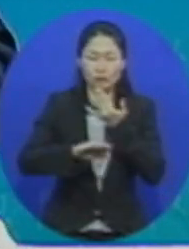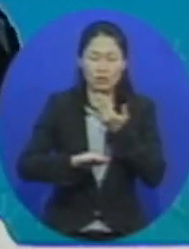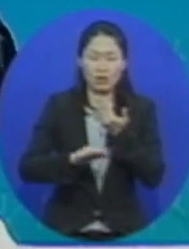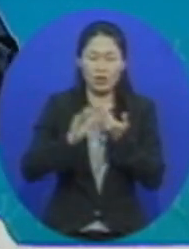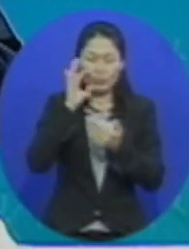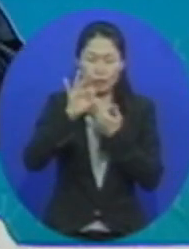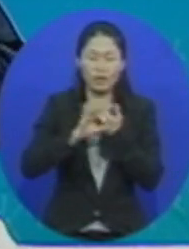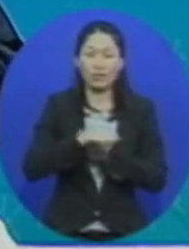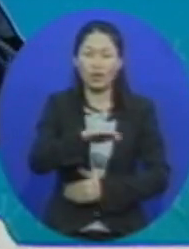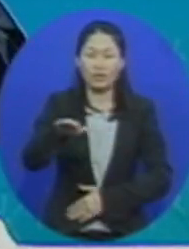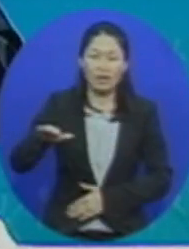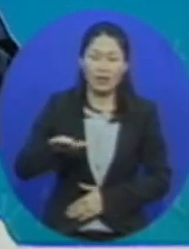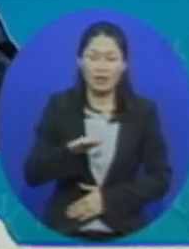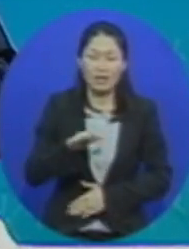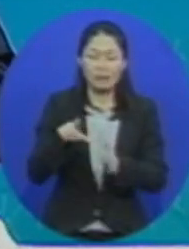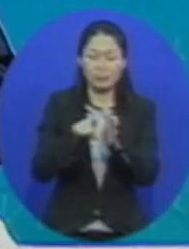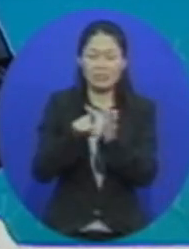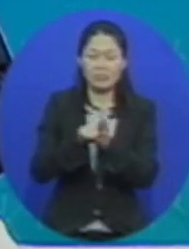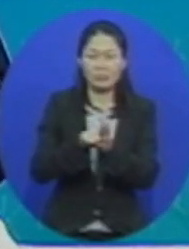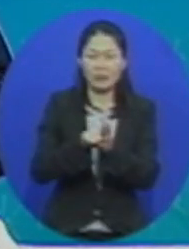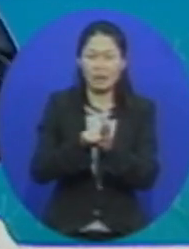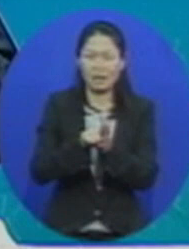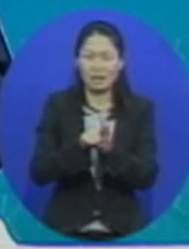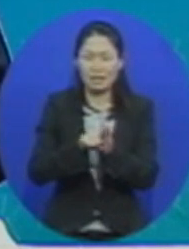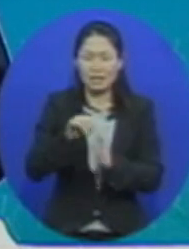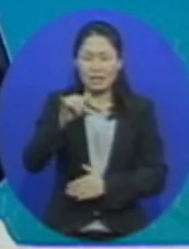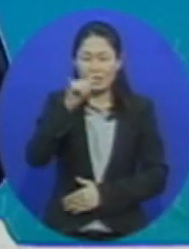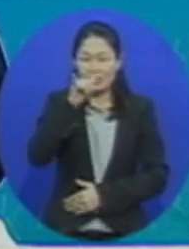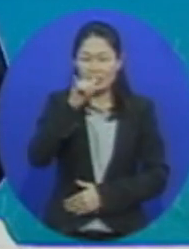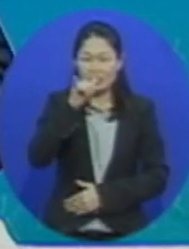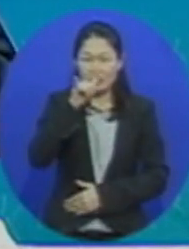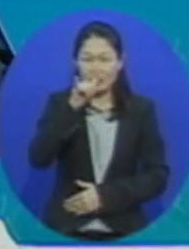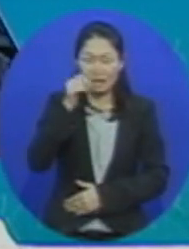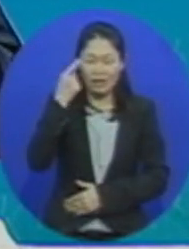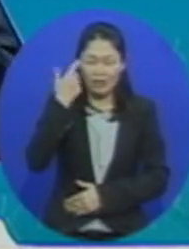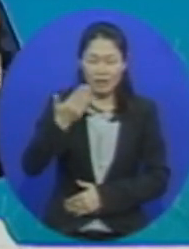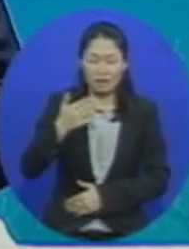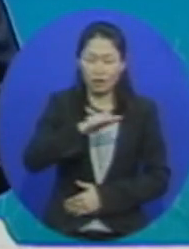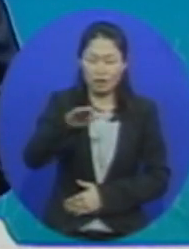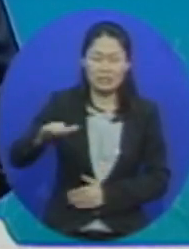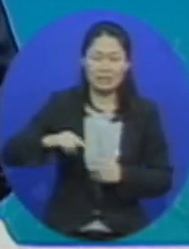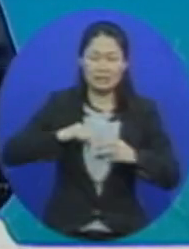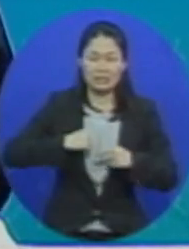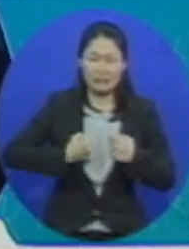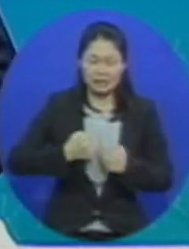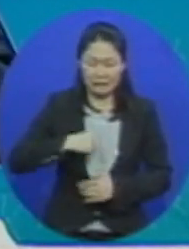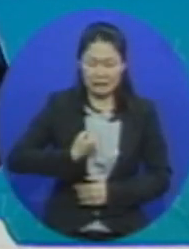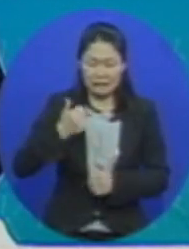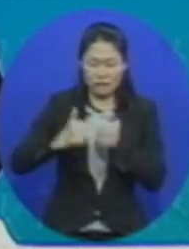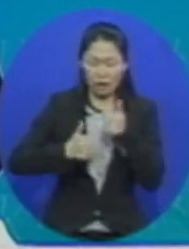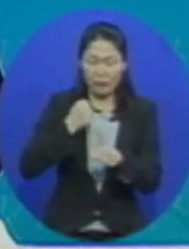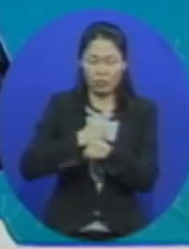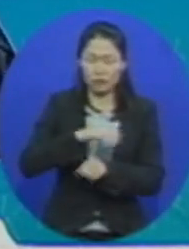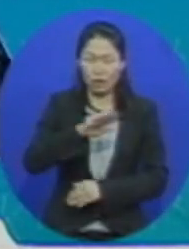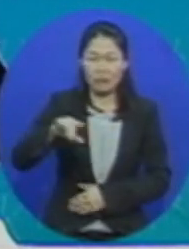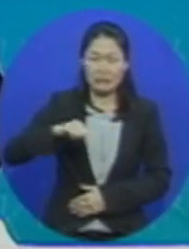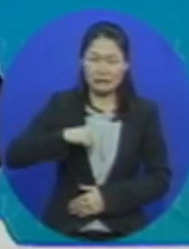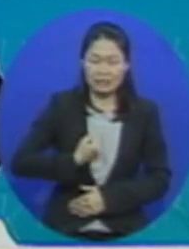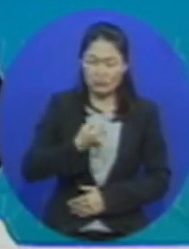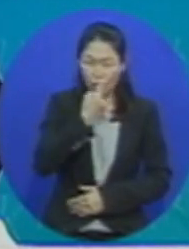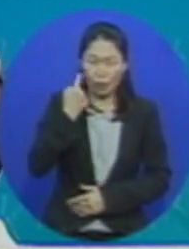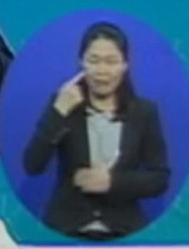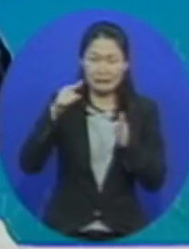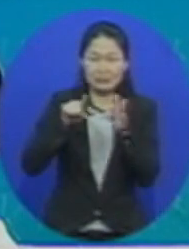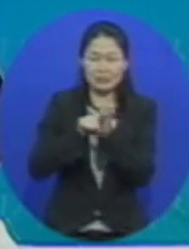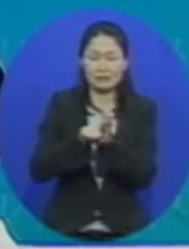너희가 믿음에 있는가 너희 자신을 시험하고 너희 자신을 확정 하라 예수 그리스도께서 너희 안에